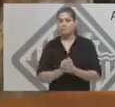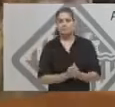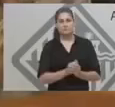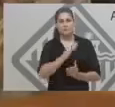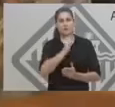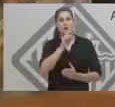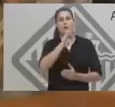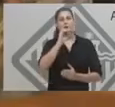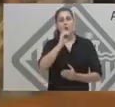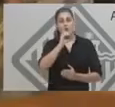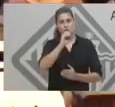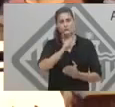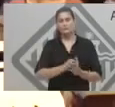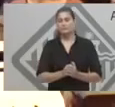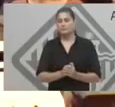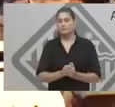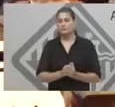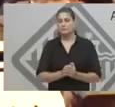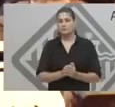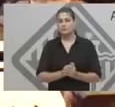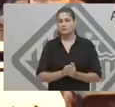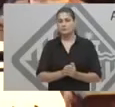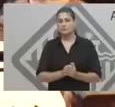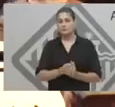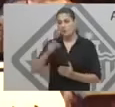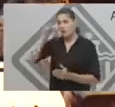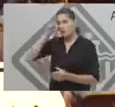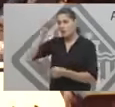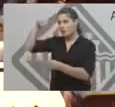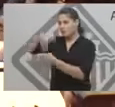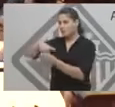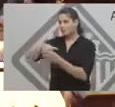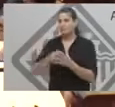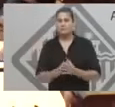Carrió Crespí Llorenç. Antoni Noguera.